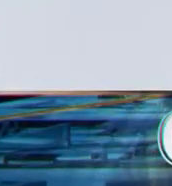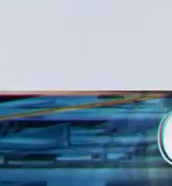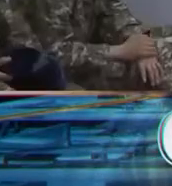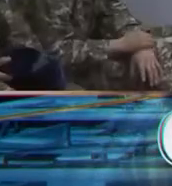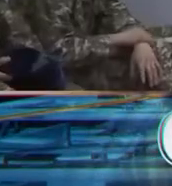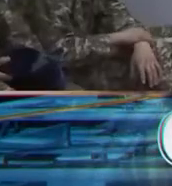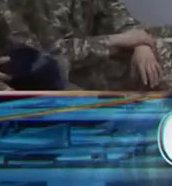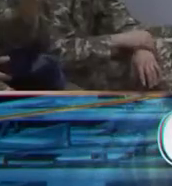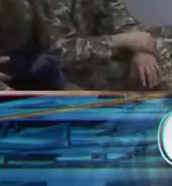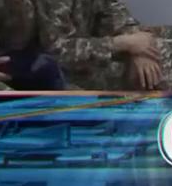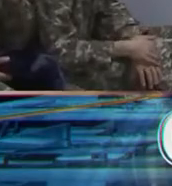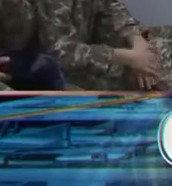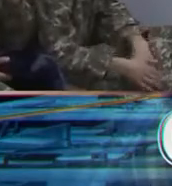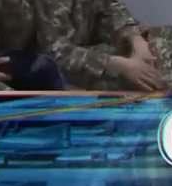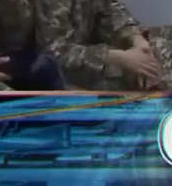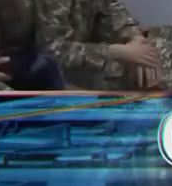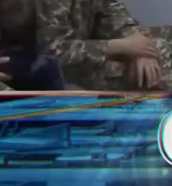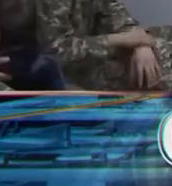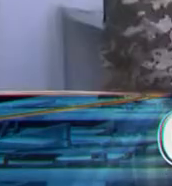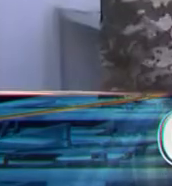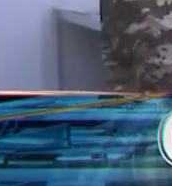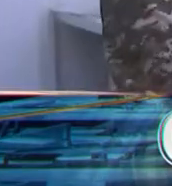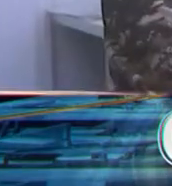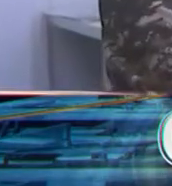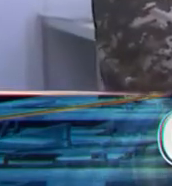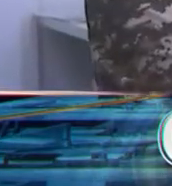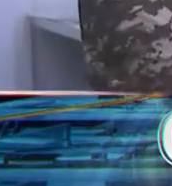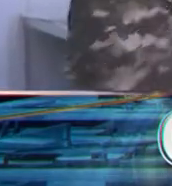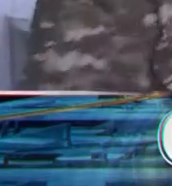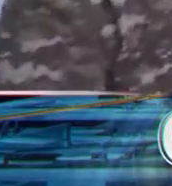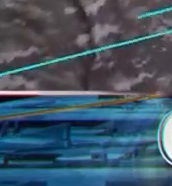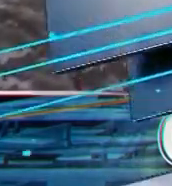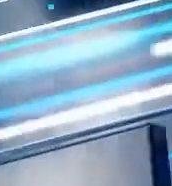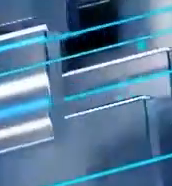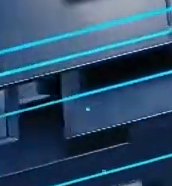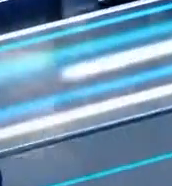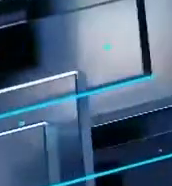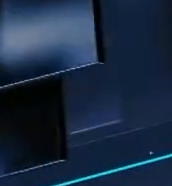Стань донором. Ежегодно 11 тысяч ЖТСУцев дарят свою кровь.